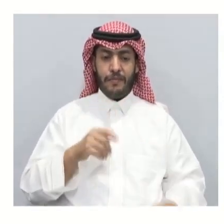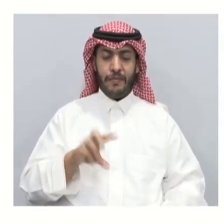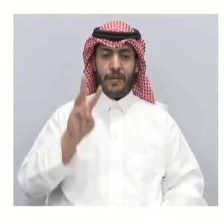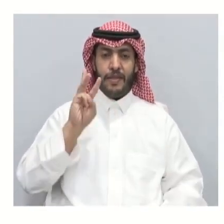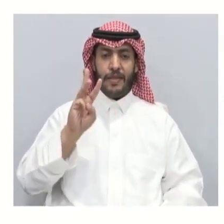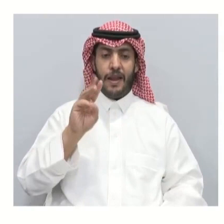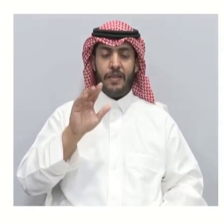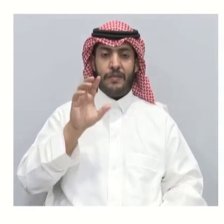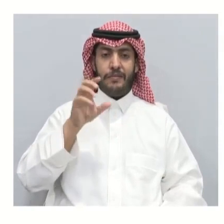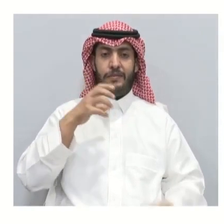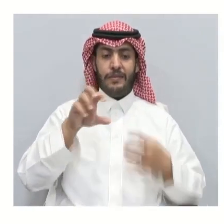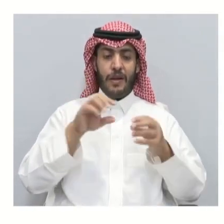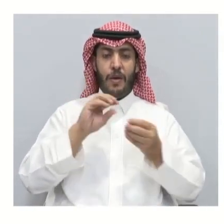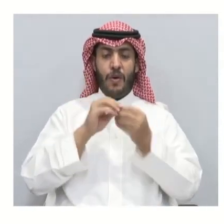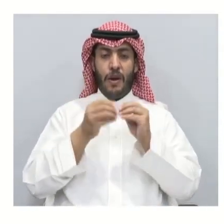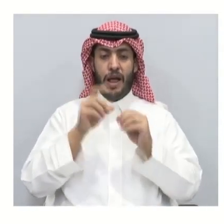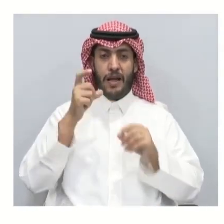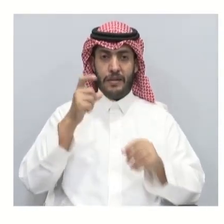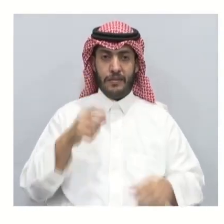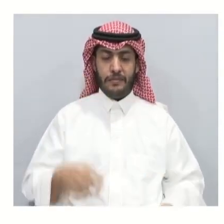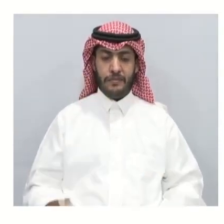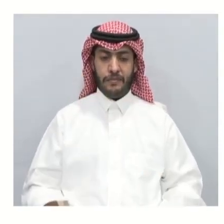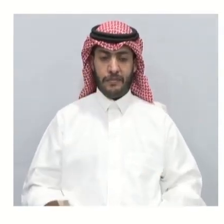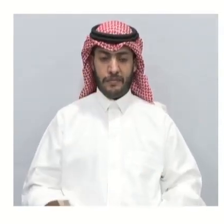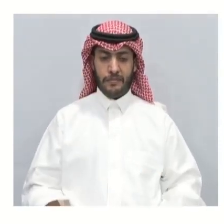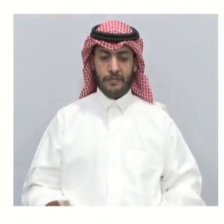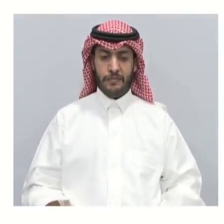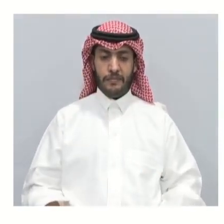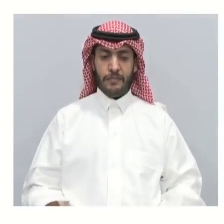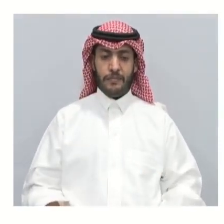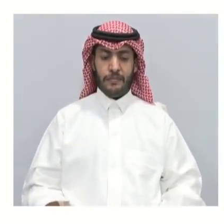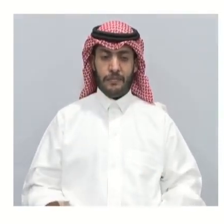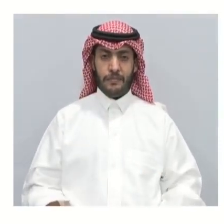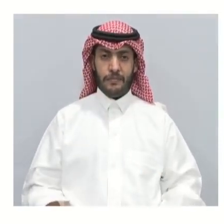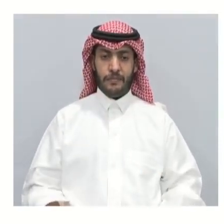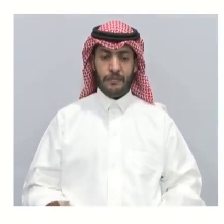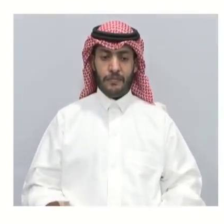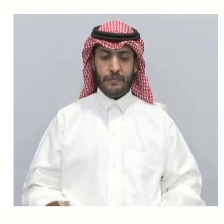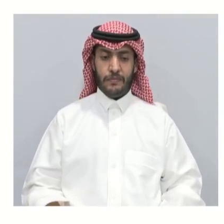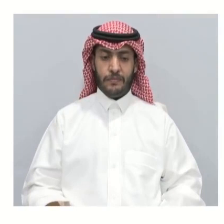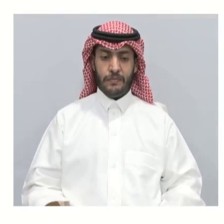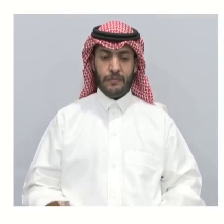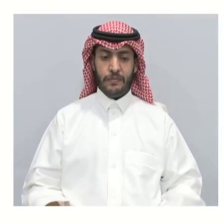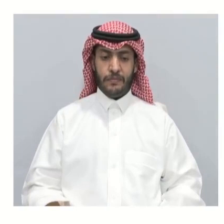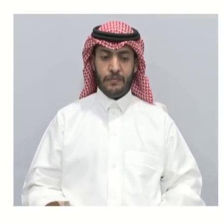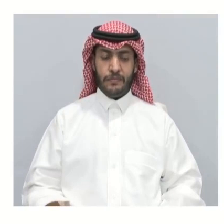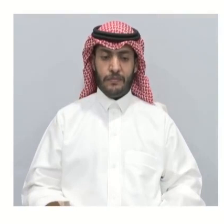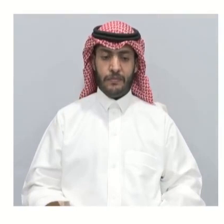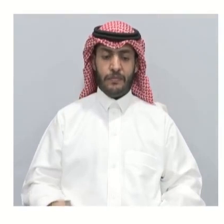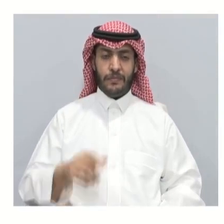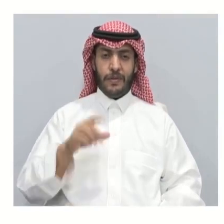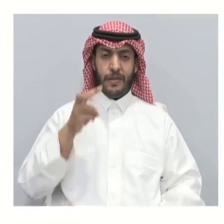ثلاثه اجزاء باللون الازرق بهذا الشكل اسعدكم الله ثلاثه اجزاء نضللها